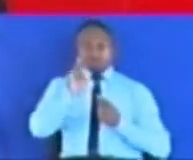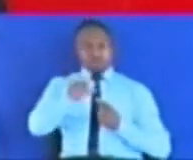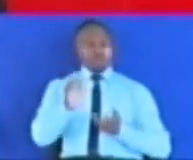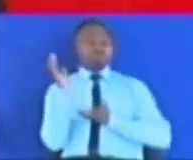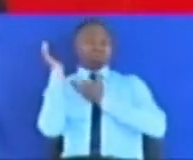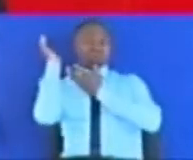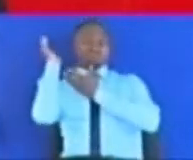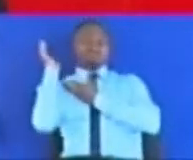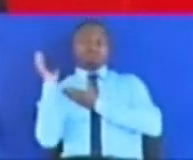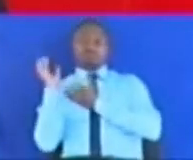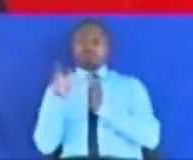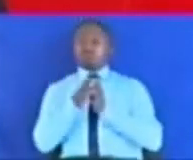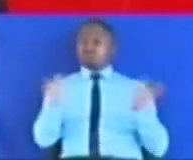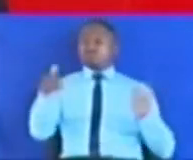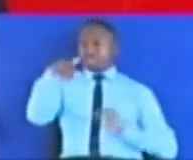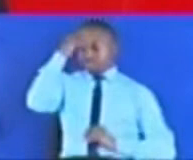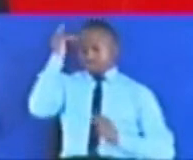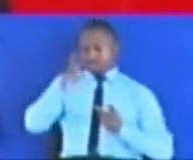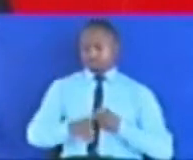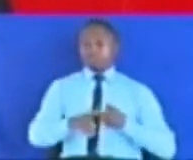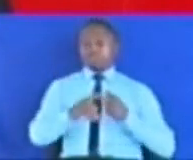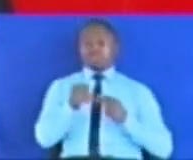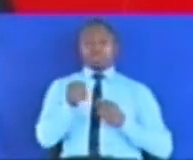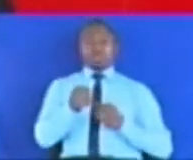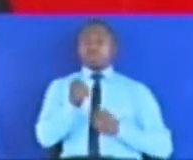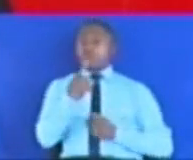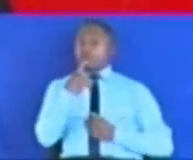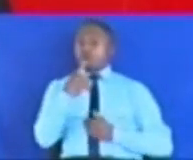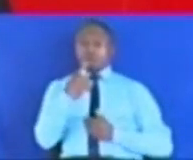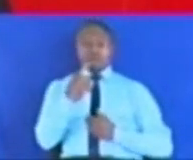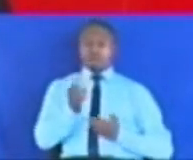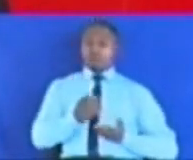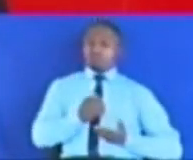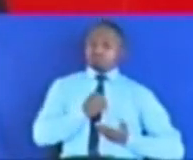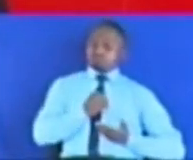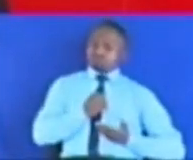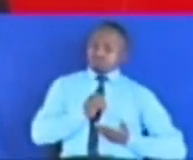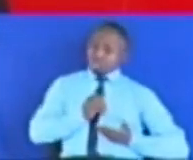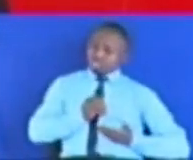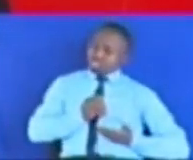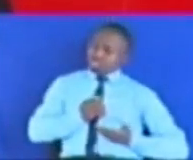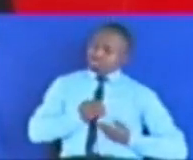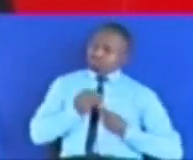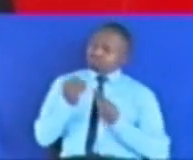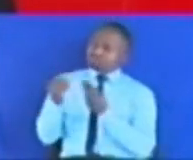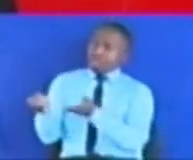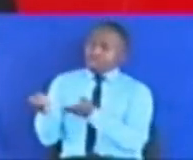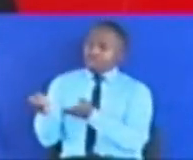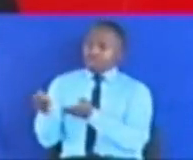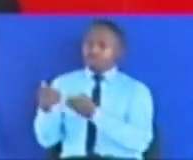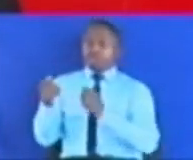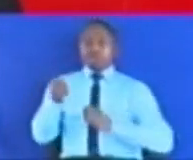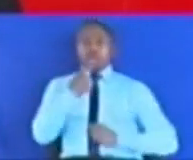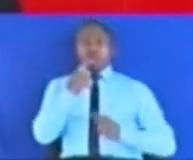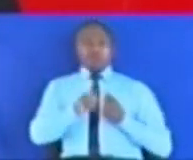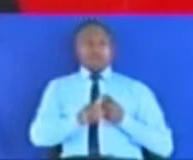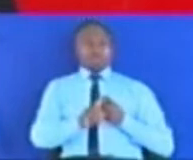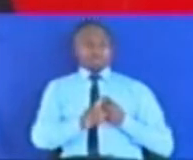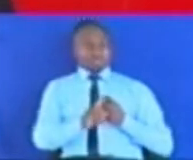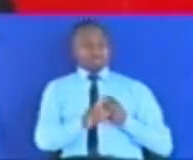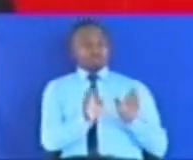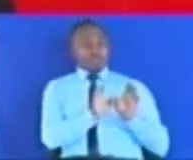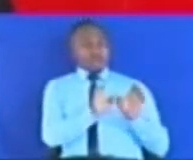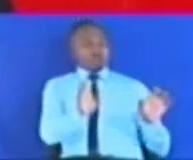mzigo mkubwa kama serikali au wizara kustoa dawa ambazo wakati mwingine ni brand. Unakuta kuna dawa ambazo ni brand ziko